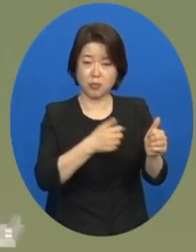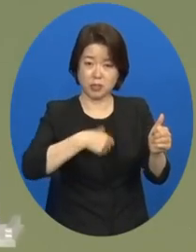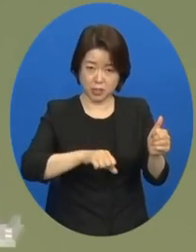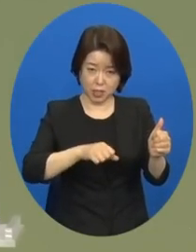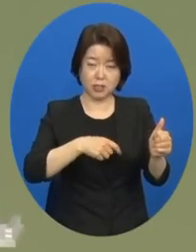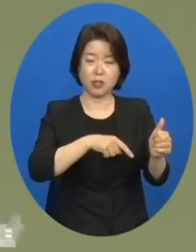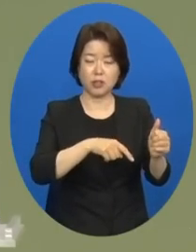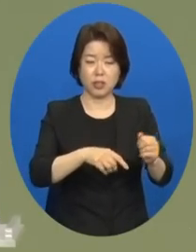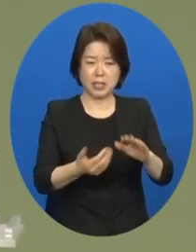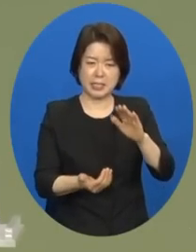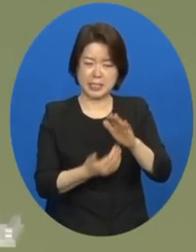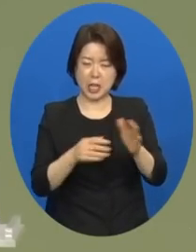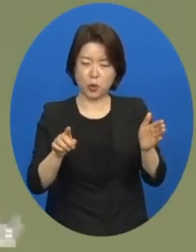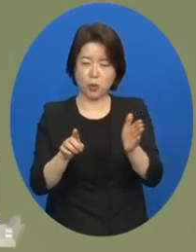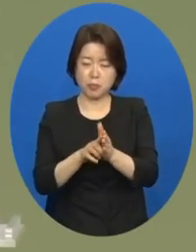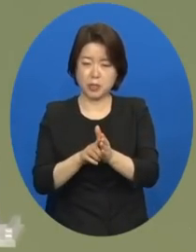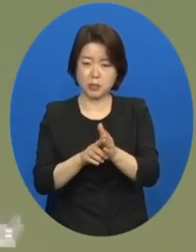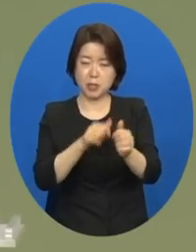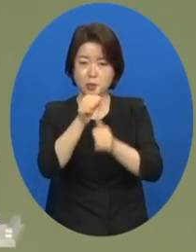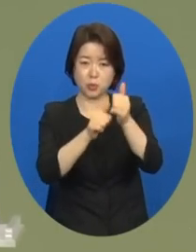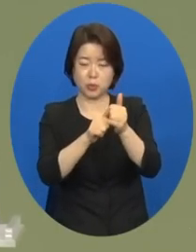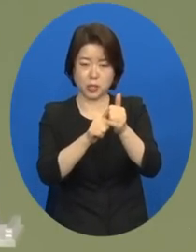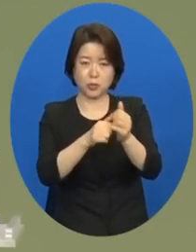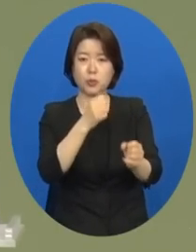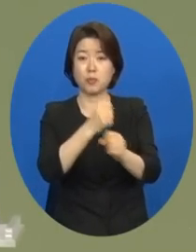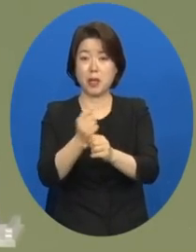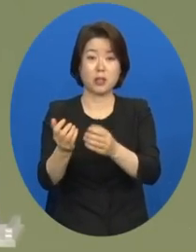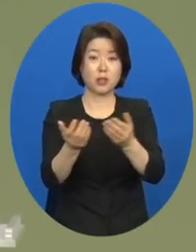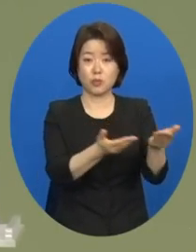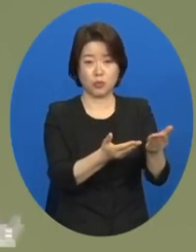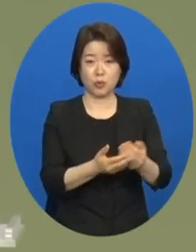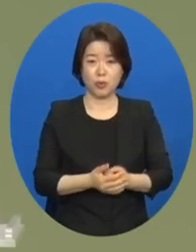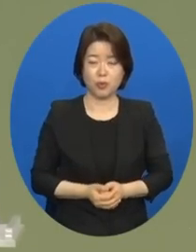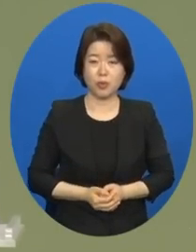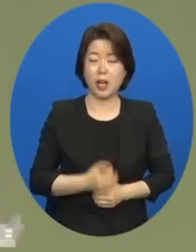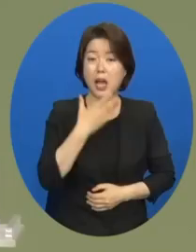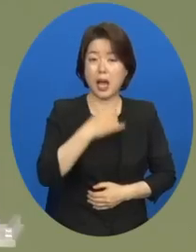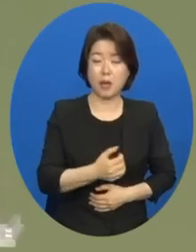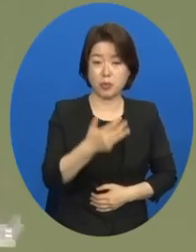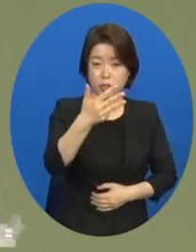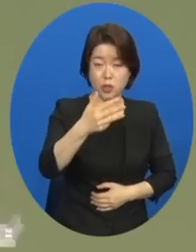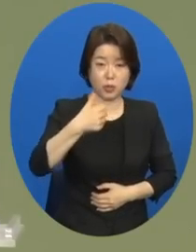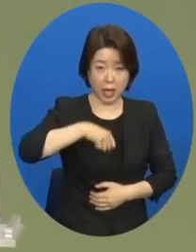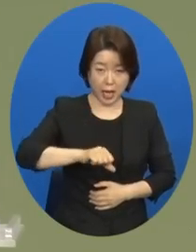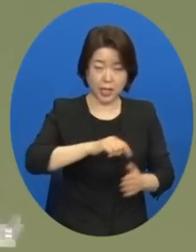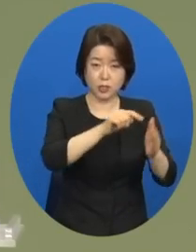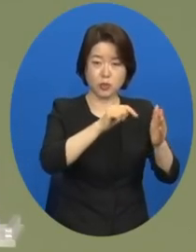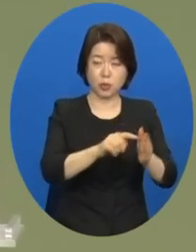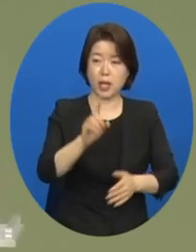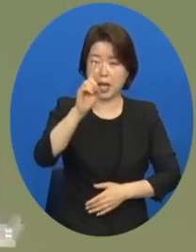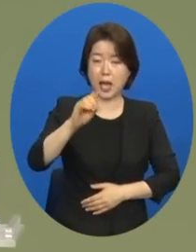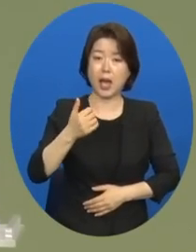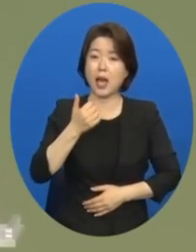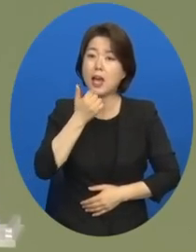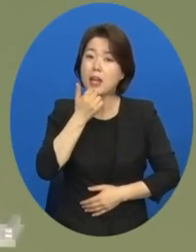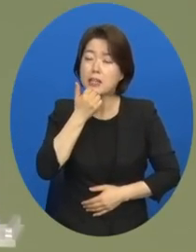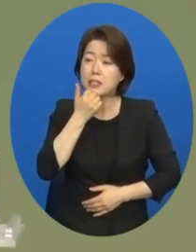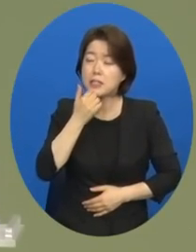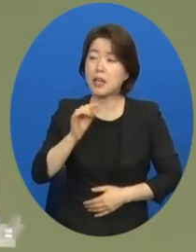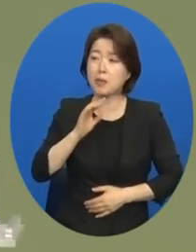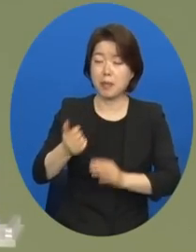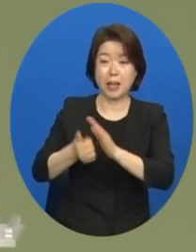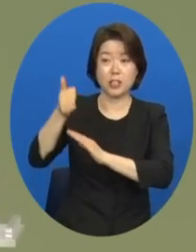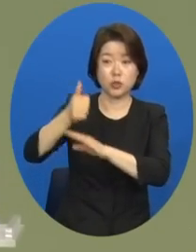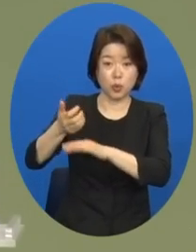최고의 믿음의 조상으로 올려놓 있습니다 아브라함은 8명 중에 한 아들 이상만 성공했지만